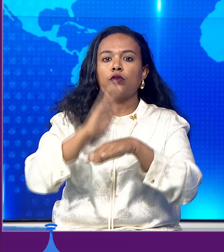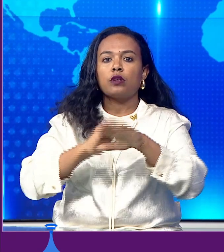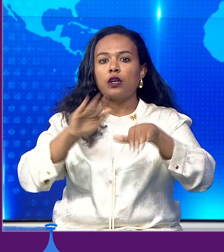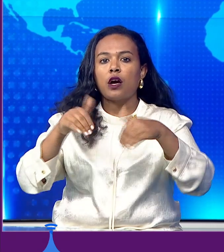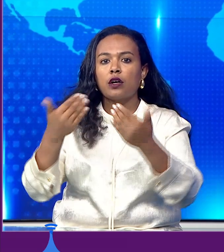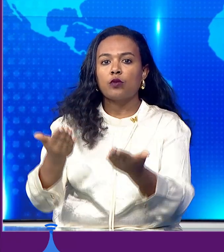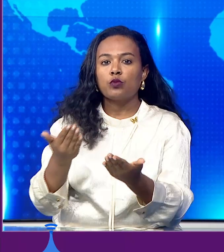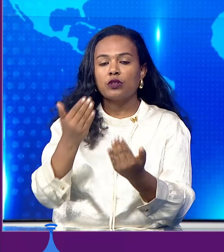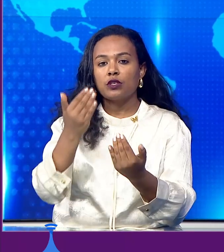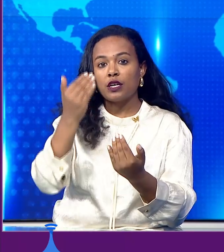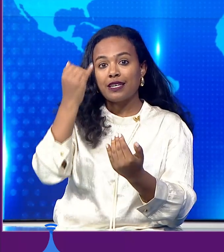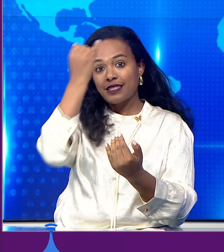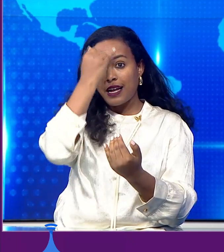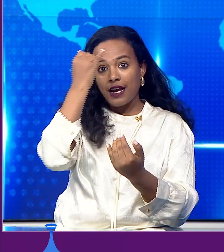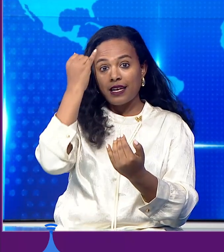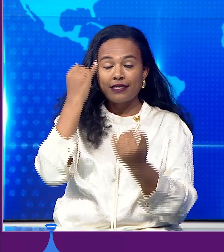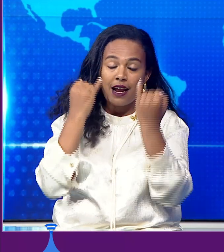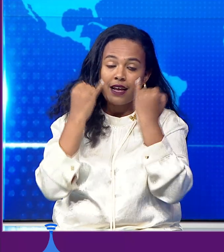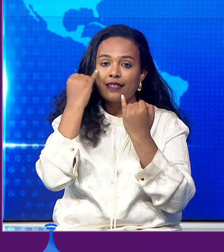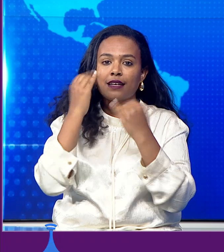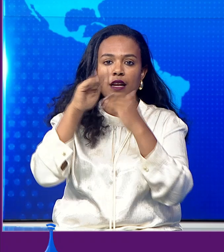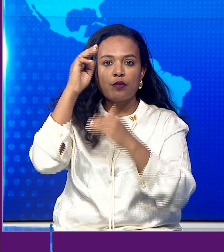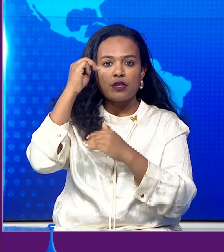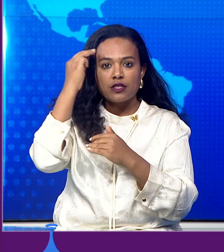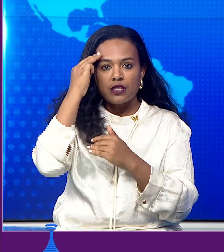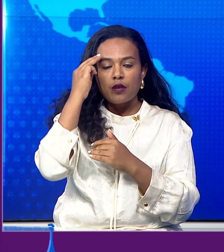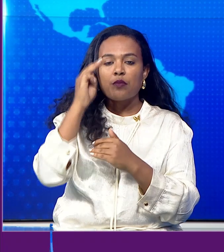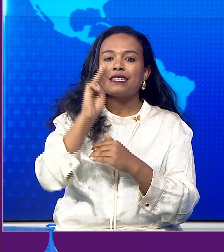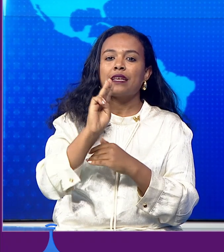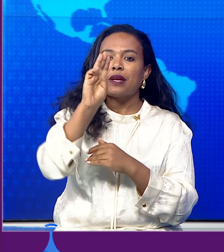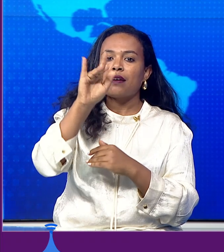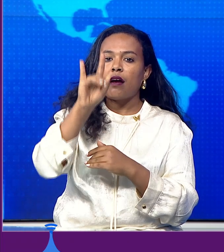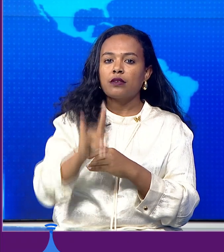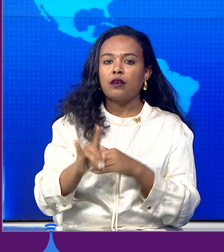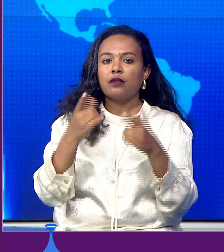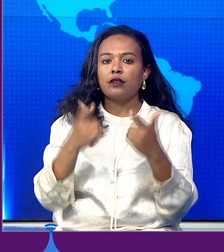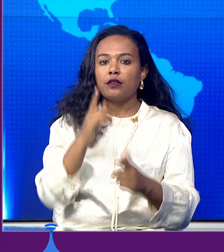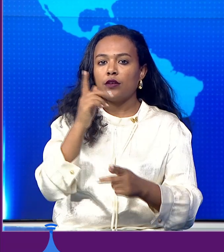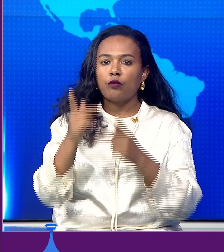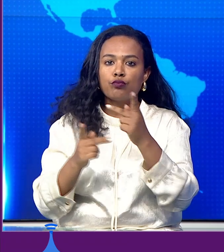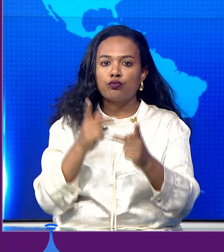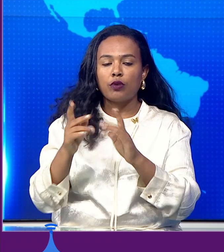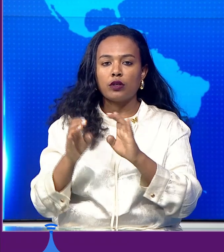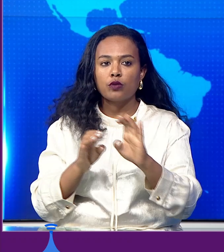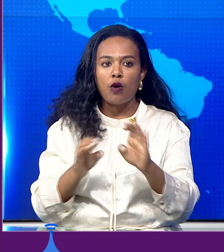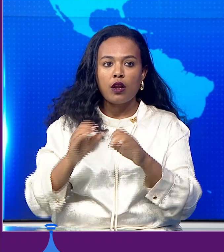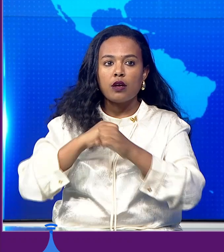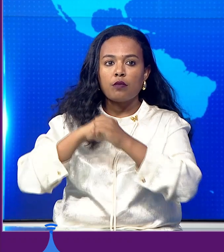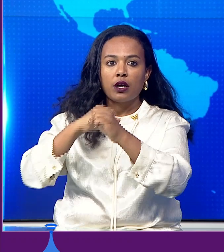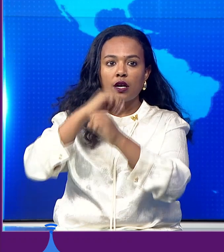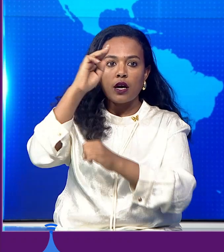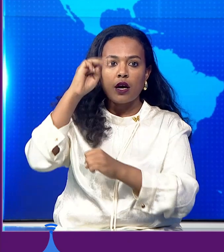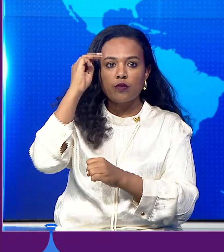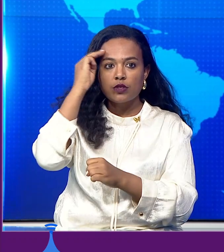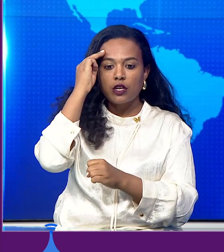የእስራኤል ጠቅላይ ሚኒስትር ቤንያሚን ኔታንያሁ በሰሜን ጋዛ ሰርጥ ድንገተኛ ጉብኝት አድርገዋል። የመከላከያ